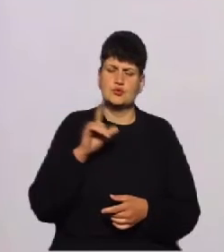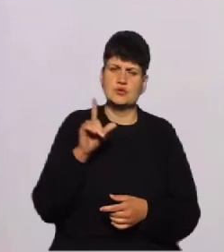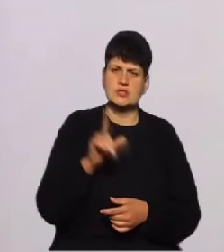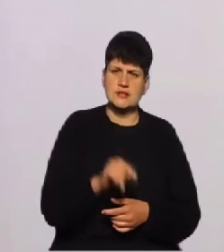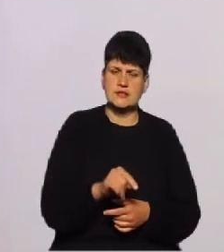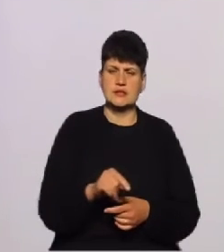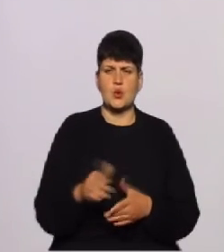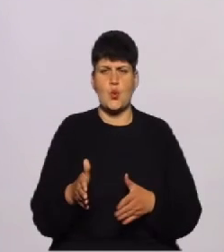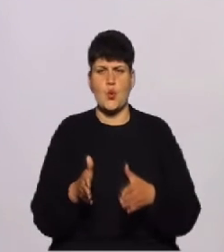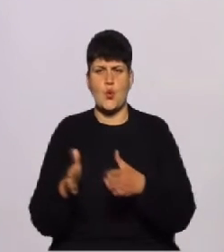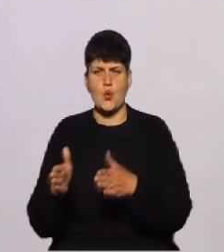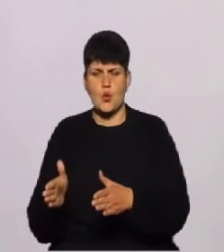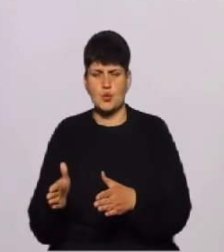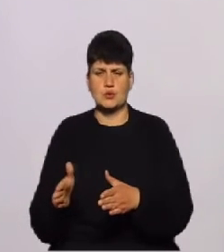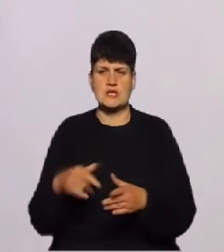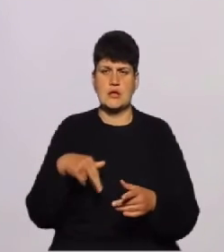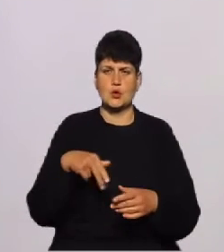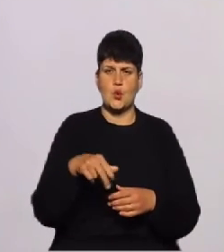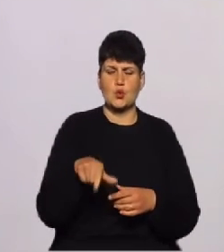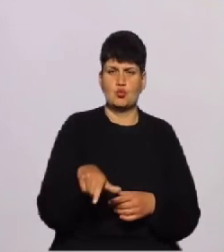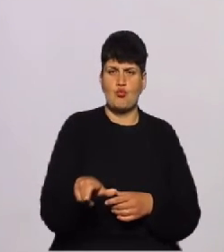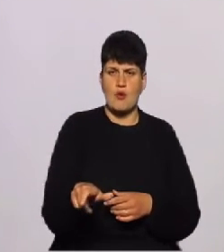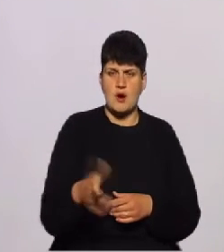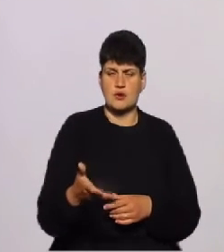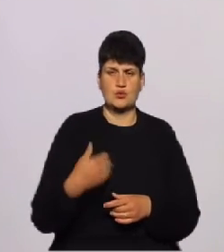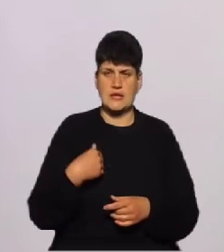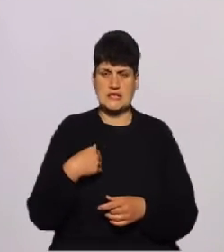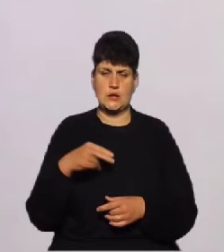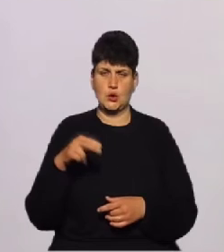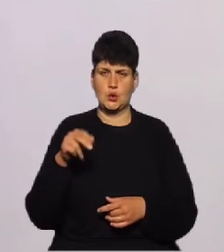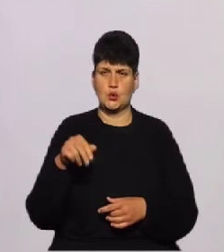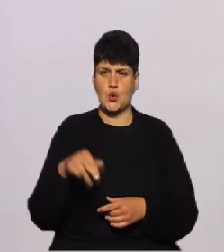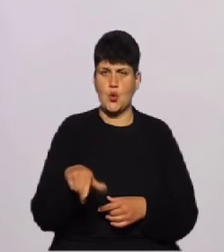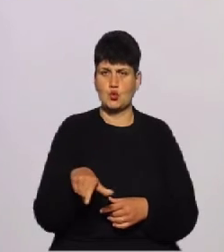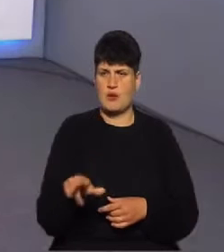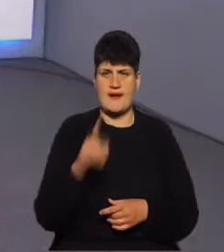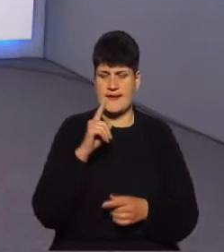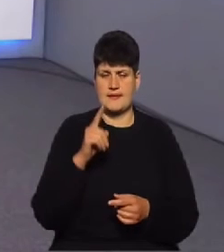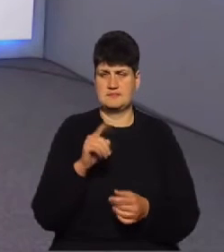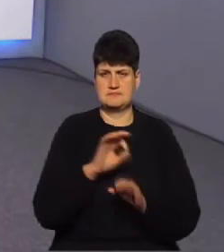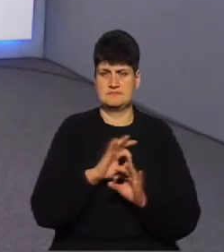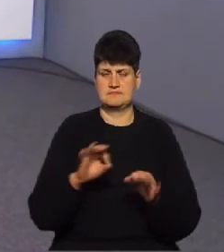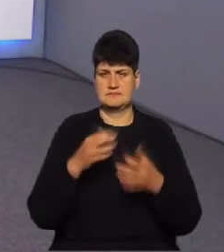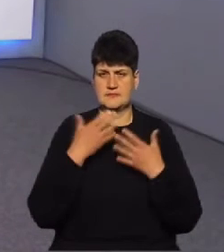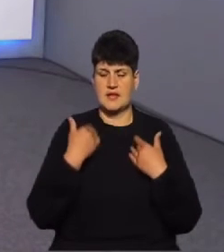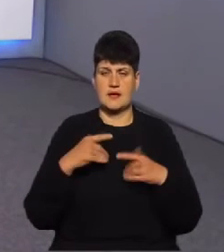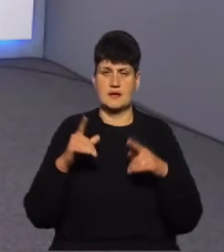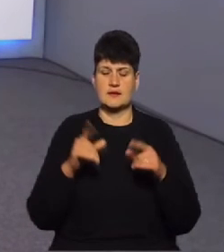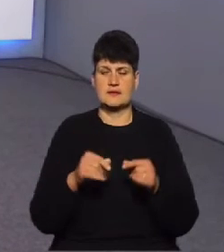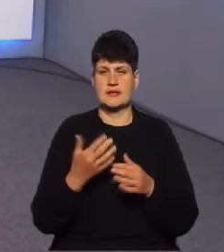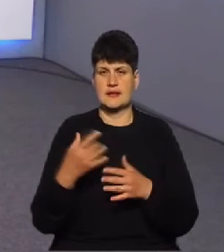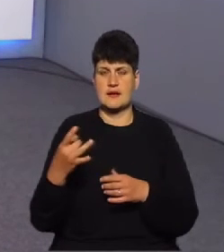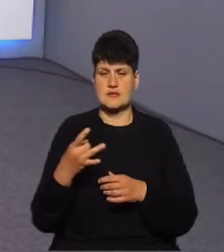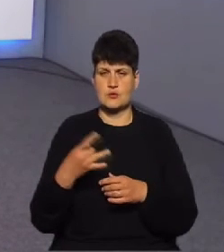чи на тротуарах, враховуючи, що і тротуари в нас не ідеальні. Скажу вам чесно, я з свого досвіду, проїхавши кілька разів, розумію, що на